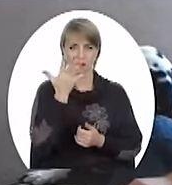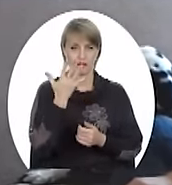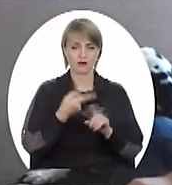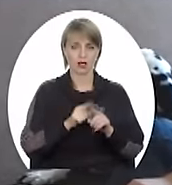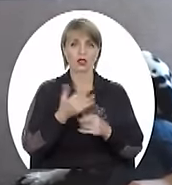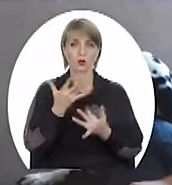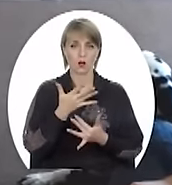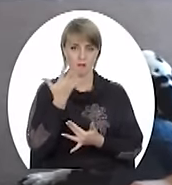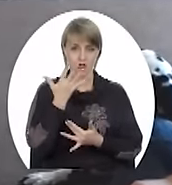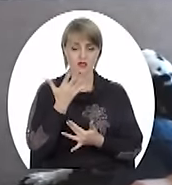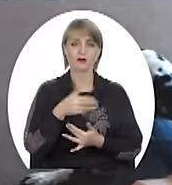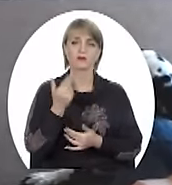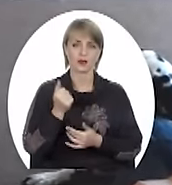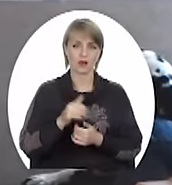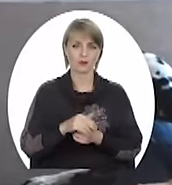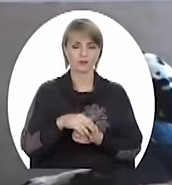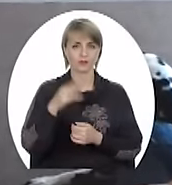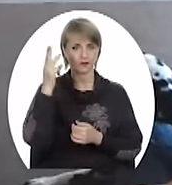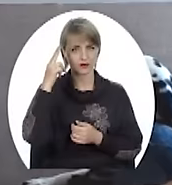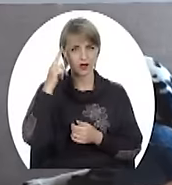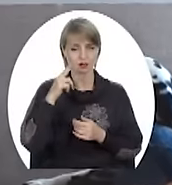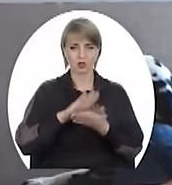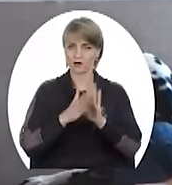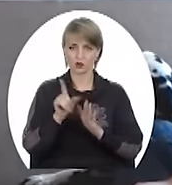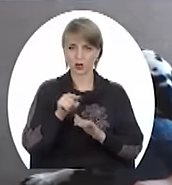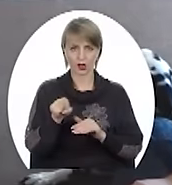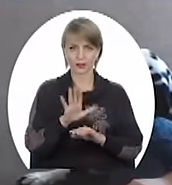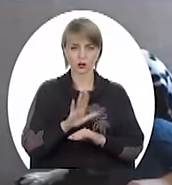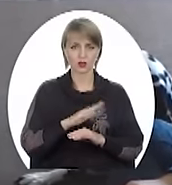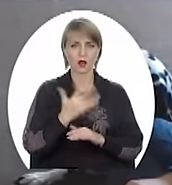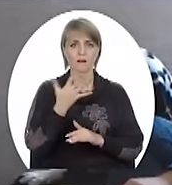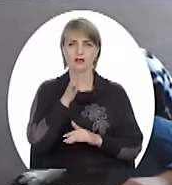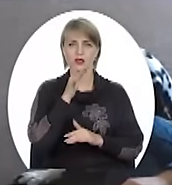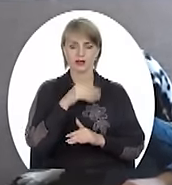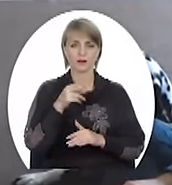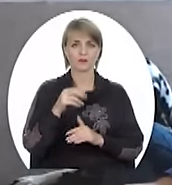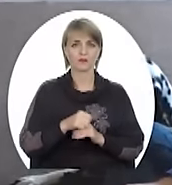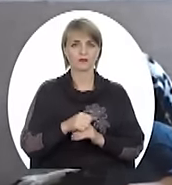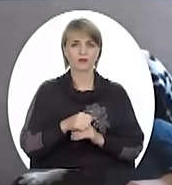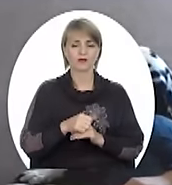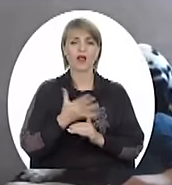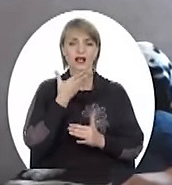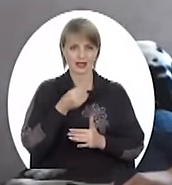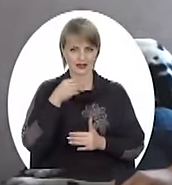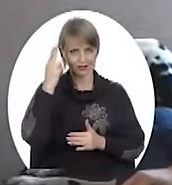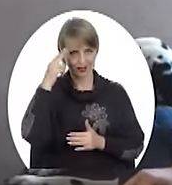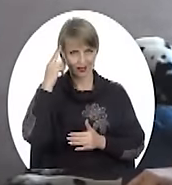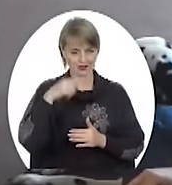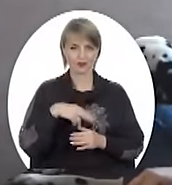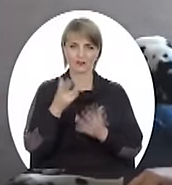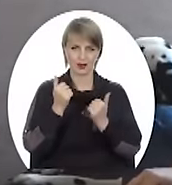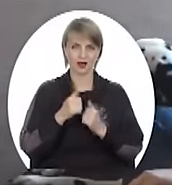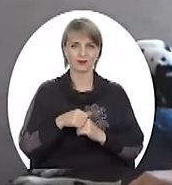Это сколько? Пять? Да. Дяде Федоту, мы договорились, что ты не трогаешь, 5 лет, да? Ну, он красивый дядя?